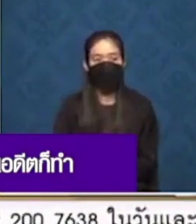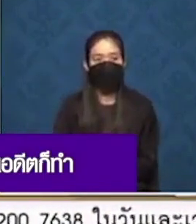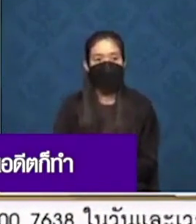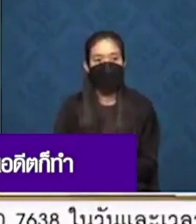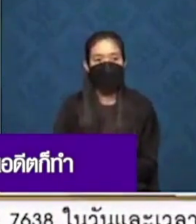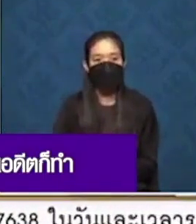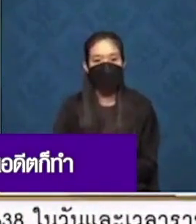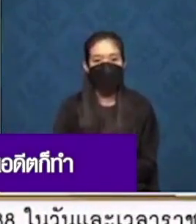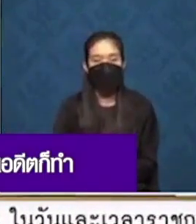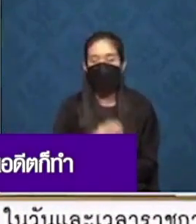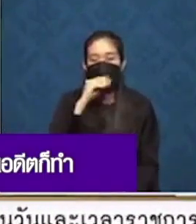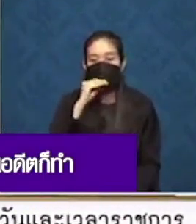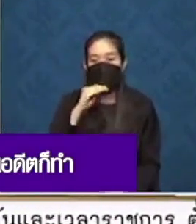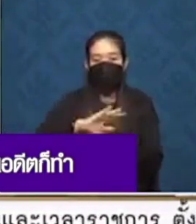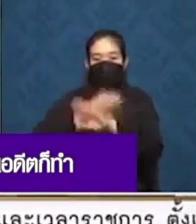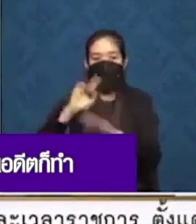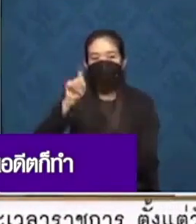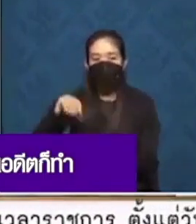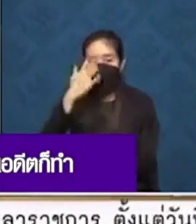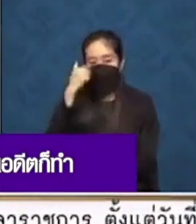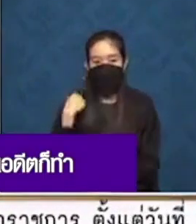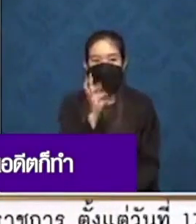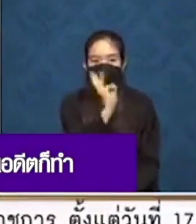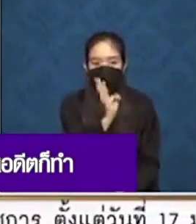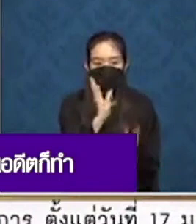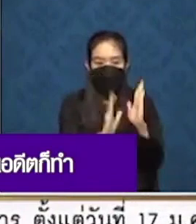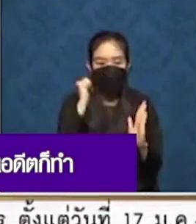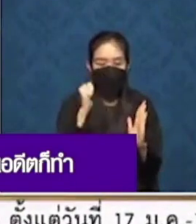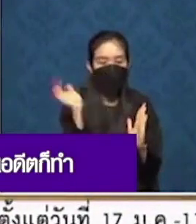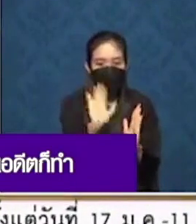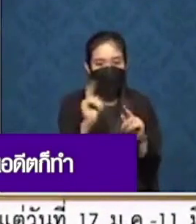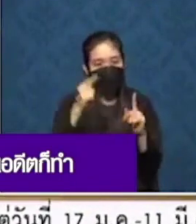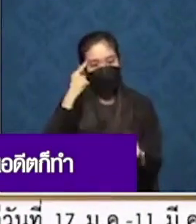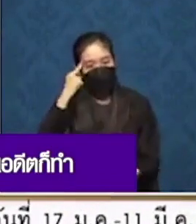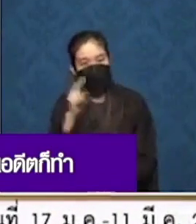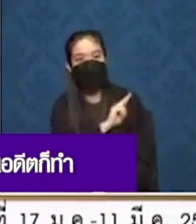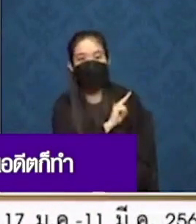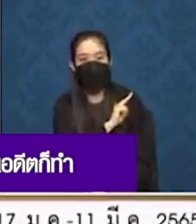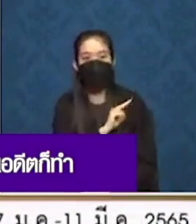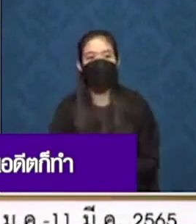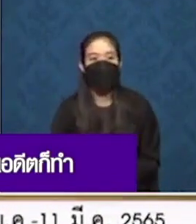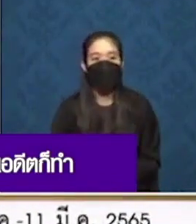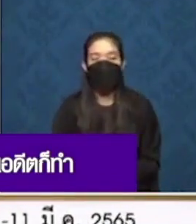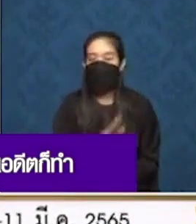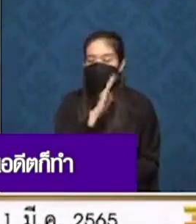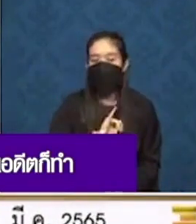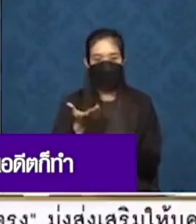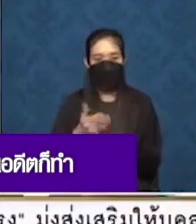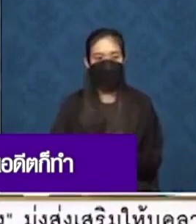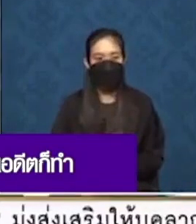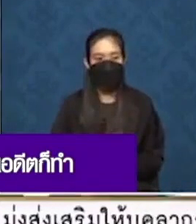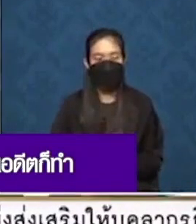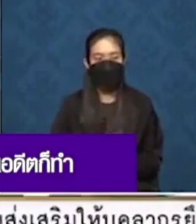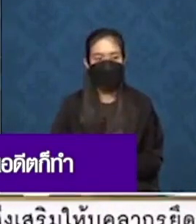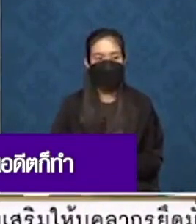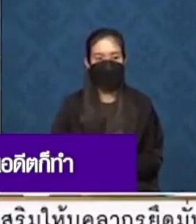พูดแบบนี้ทางคณชวรeng explain ว่ามัเป็ศิธีมันเป็ศิีของสมาชิคที่จะตรวจสบองคประชุมเพระเข